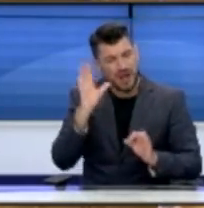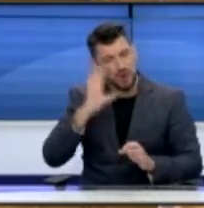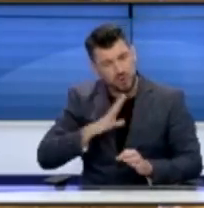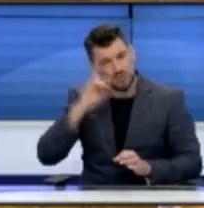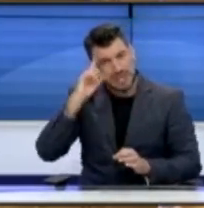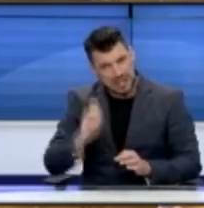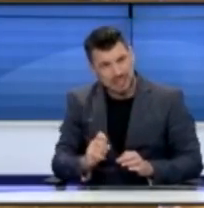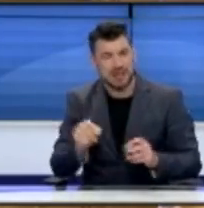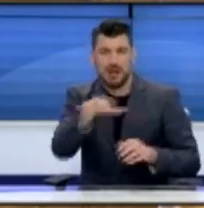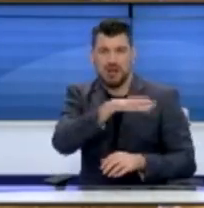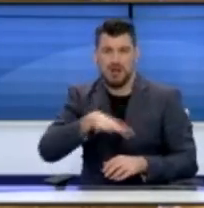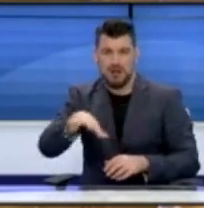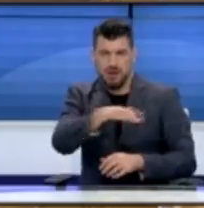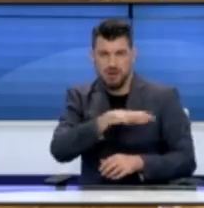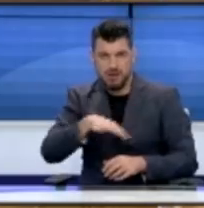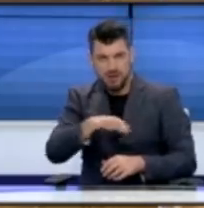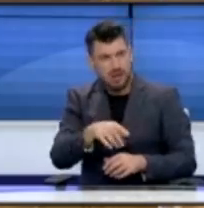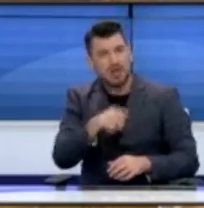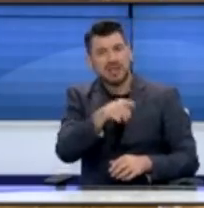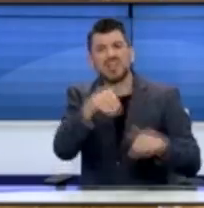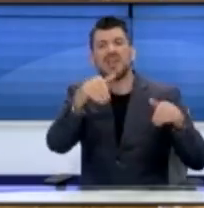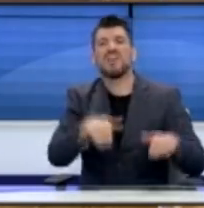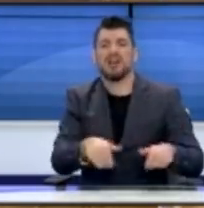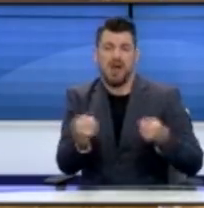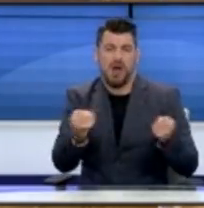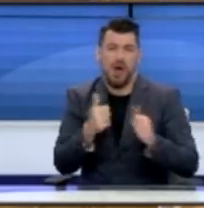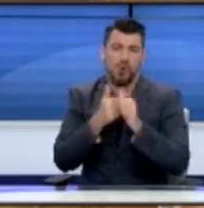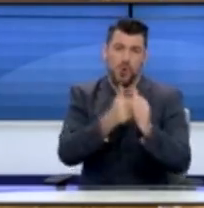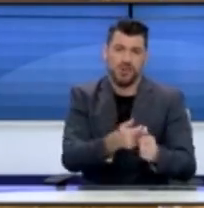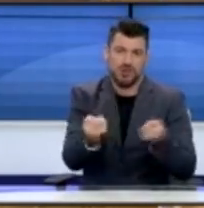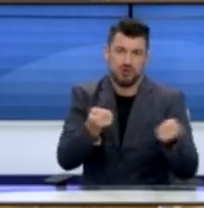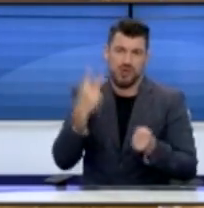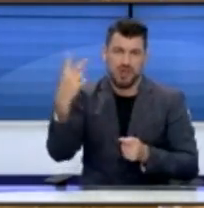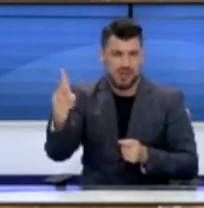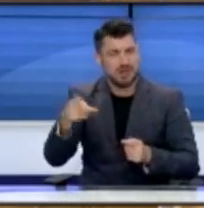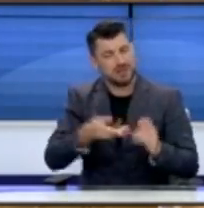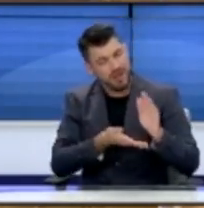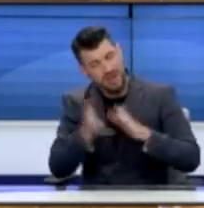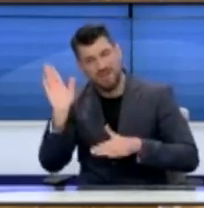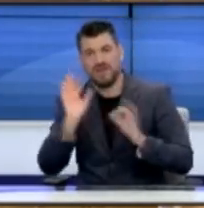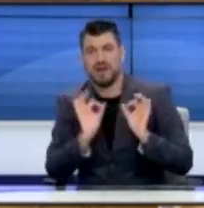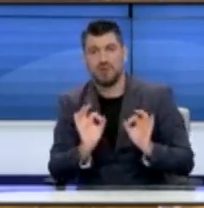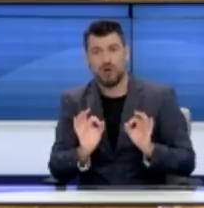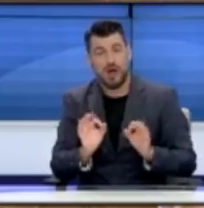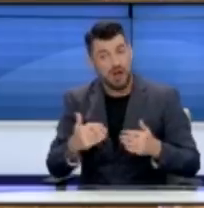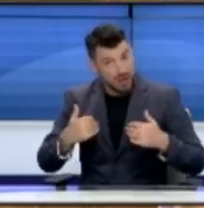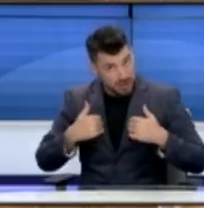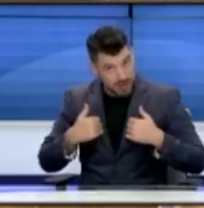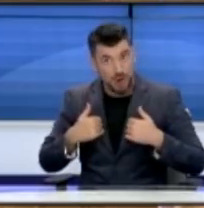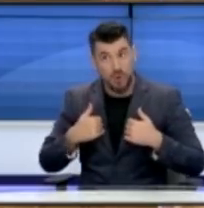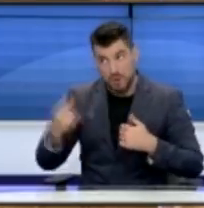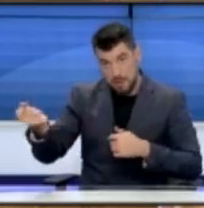λάθος εντολές. Ήμουνα και προσωπικός μάρτυρας ενός τέτοιου γεγονότος σε εξέλιξη πυρκαγιάς που σας έκανα παρέμβαση γι'